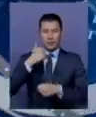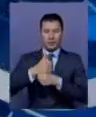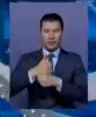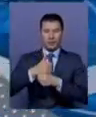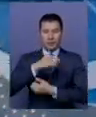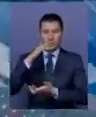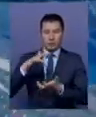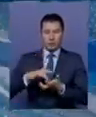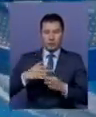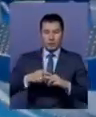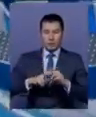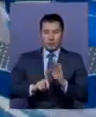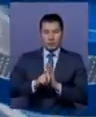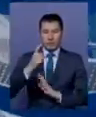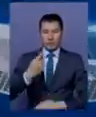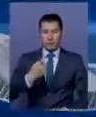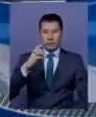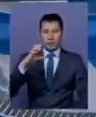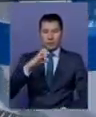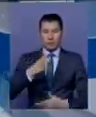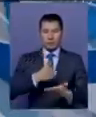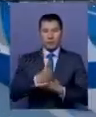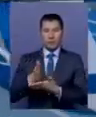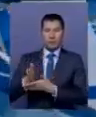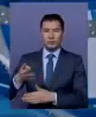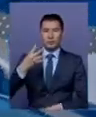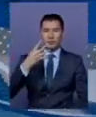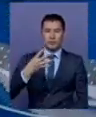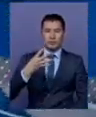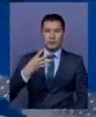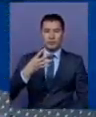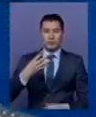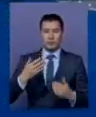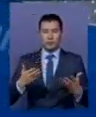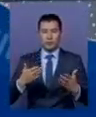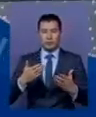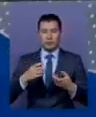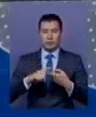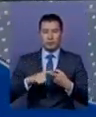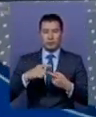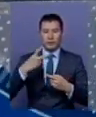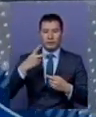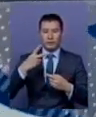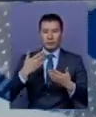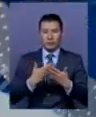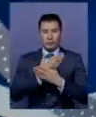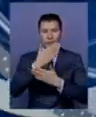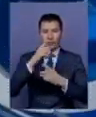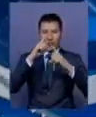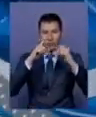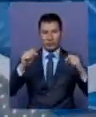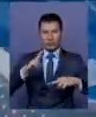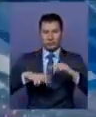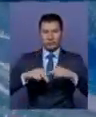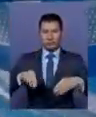сөзінше, биыл білім беру саласы 4 бағыт бойынша жұмыс істейтін болады. Сондай-ақ 2 су жаңа білім ошағы қолданысқа берілсе,